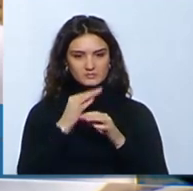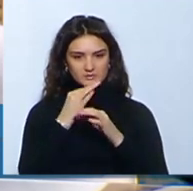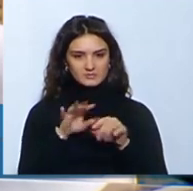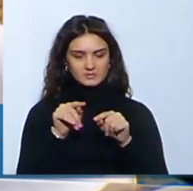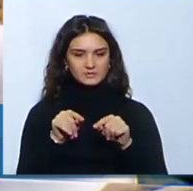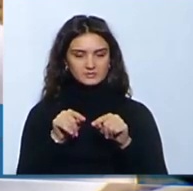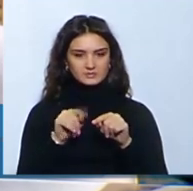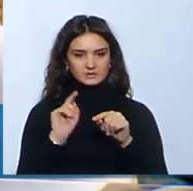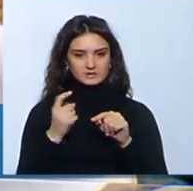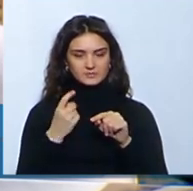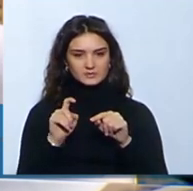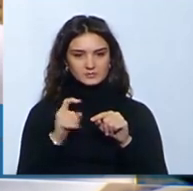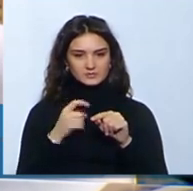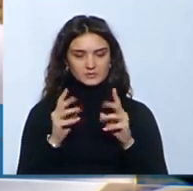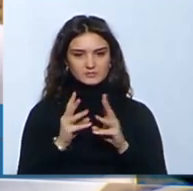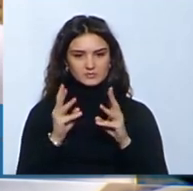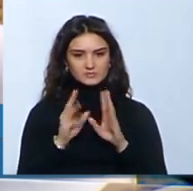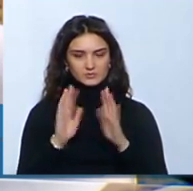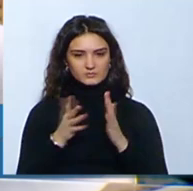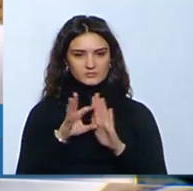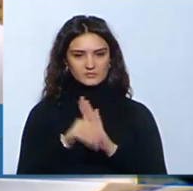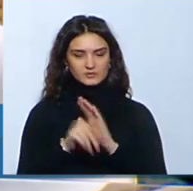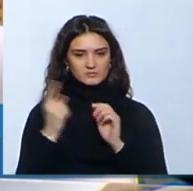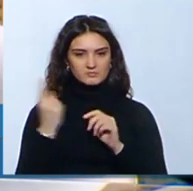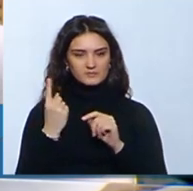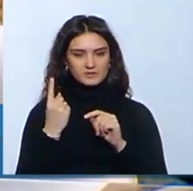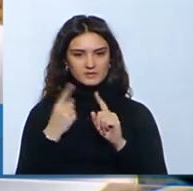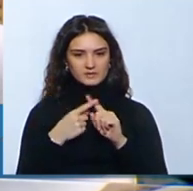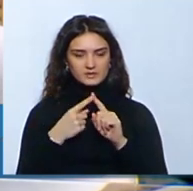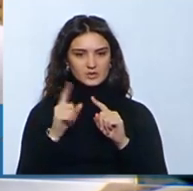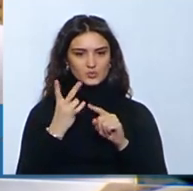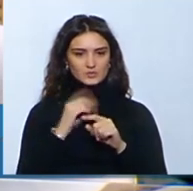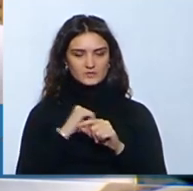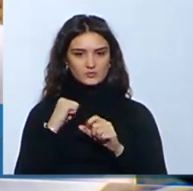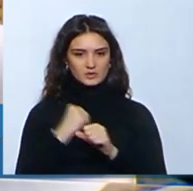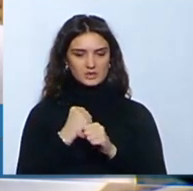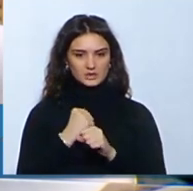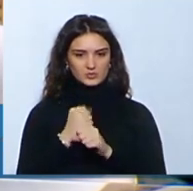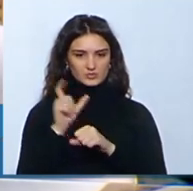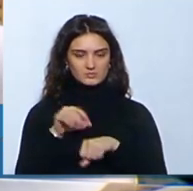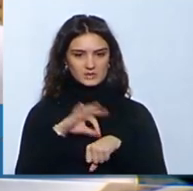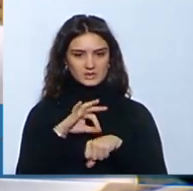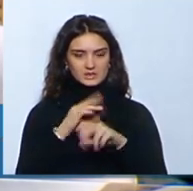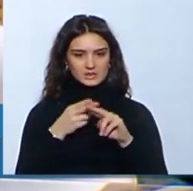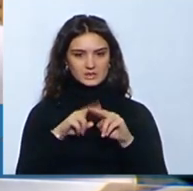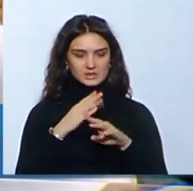სწორად ქიმიური დამწრობის შემთხვევაში პირველი რაც უნდა თვითონ გააკეთოს პაციენტმა, ეს